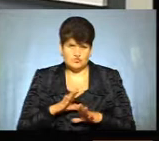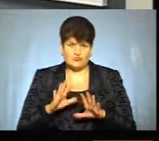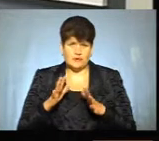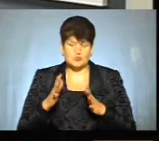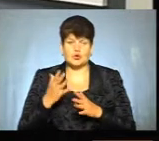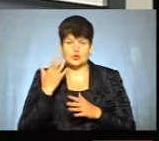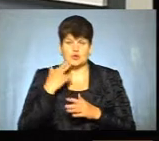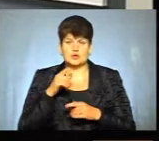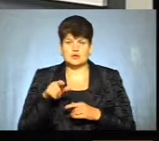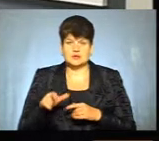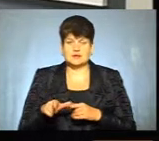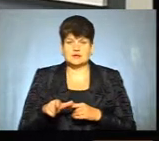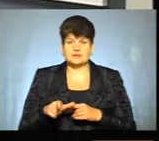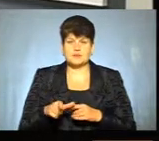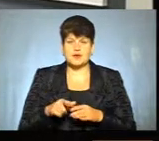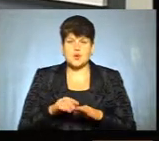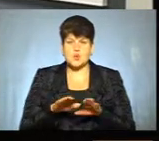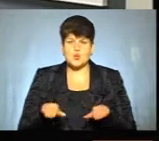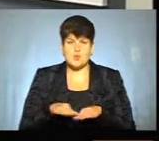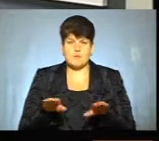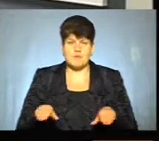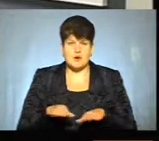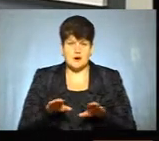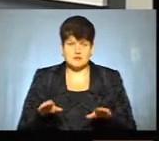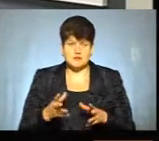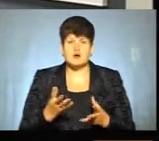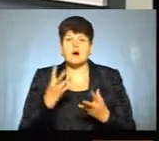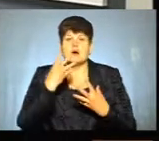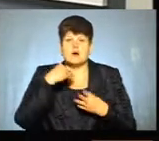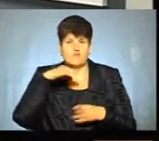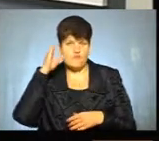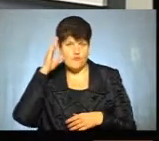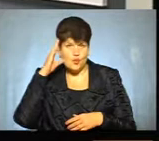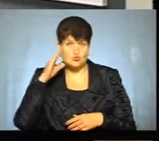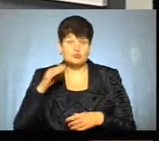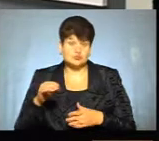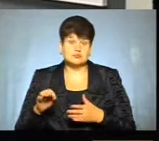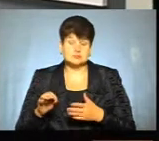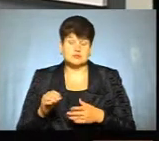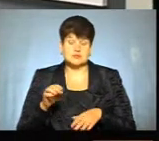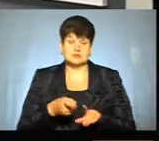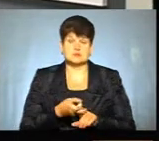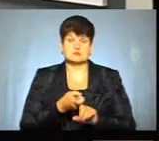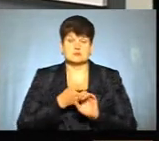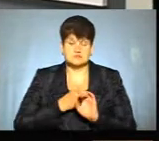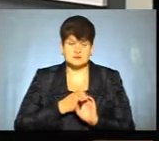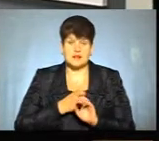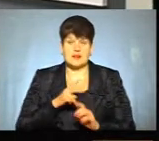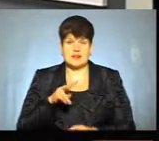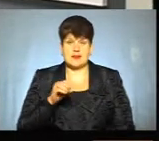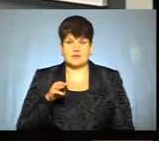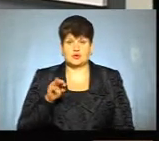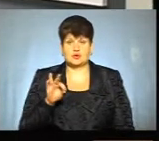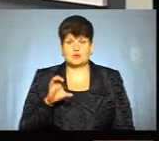що коли хворий купався у водоймі, то при заглотуванні води він, відповідно, заразився на